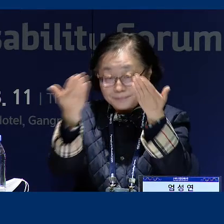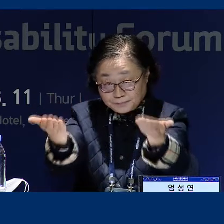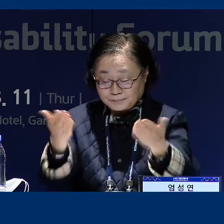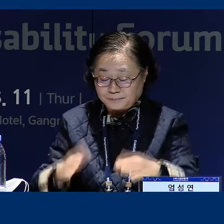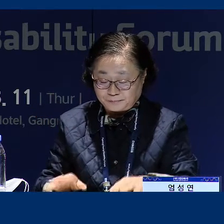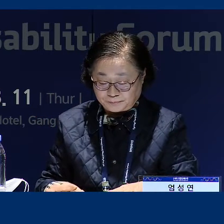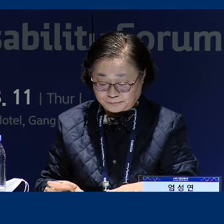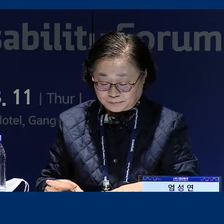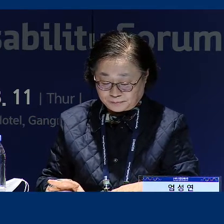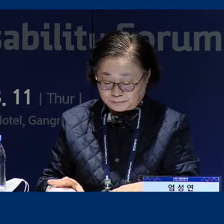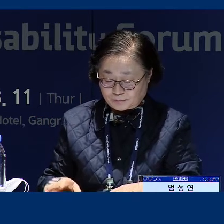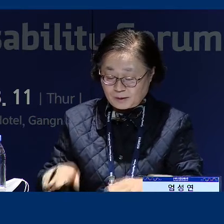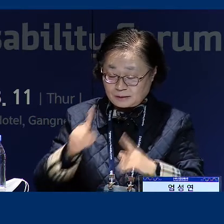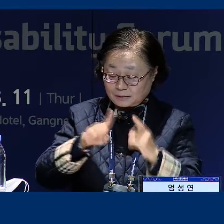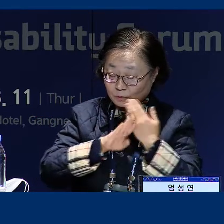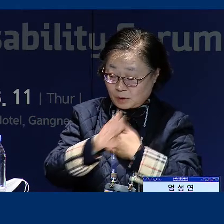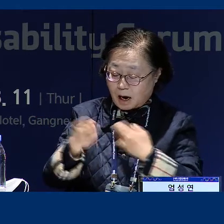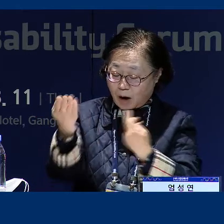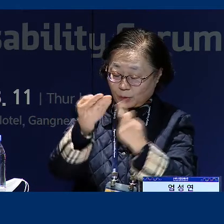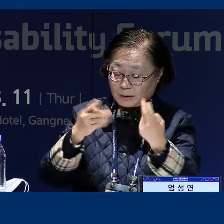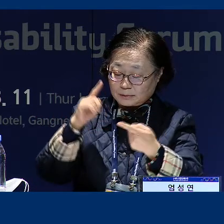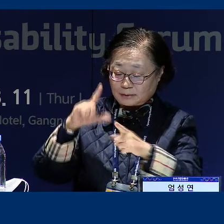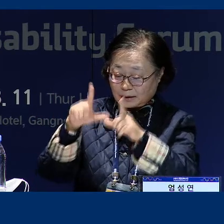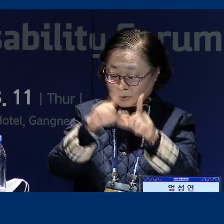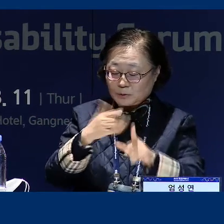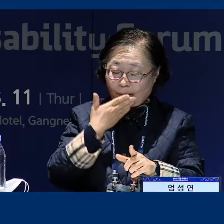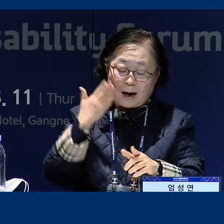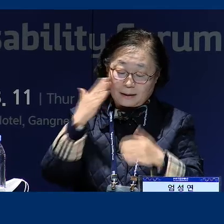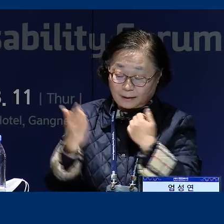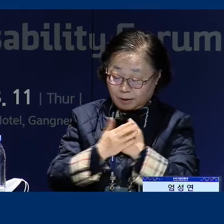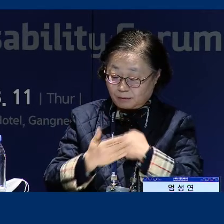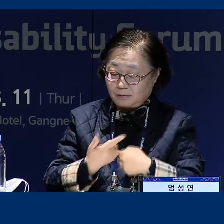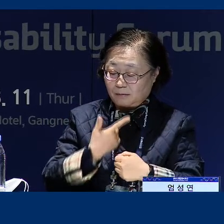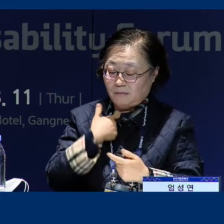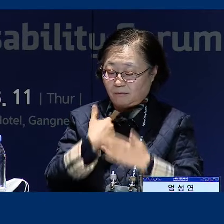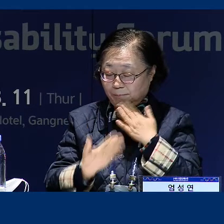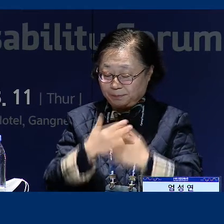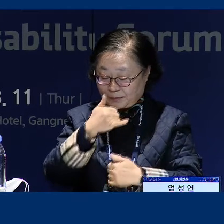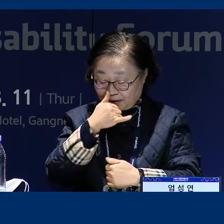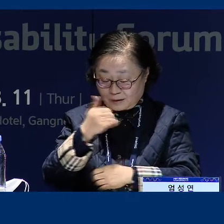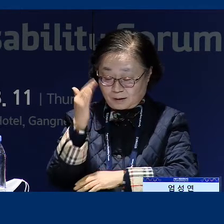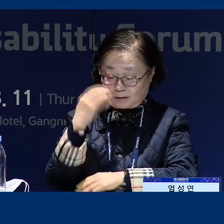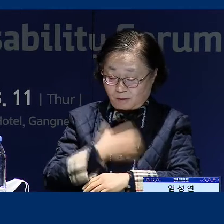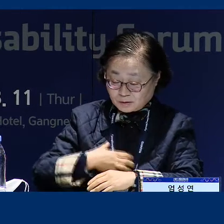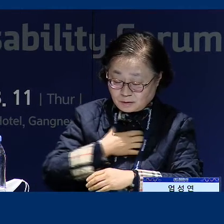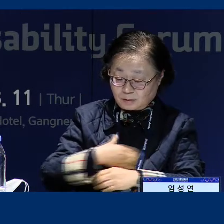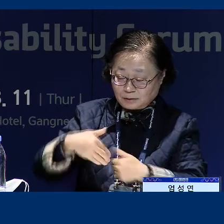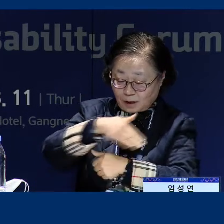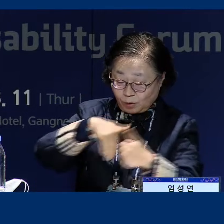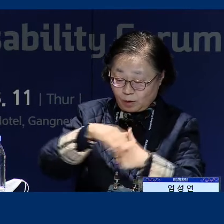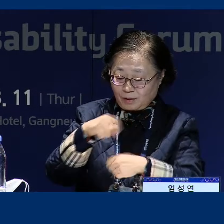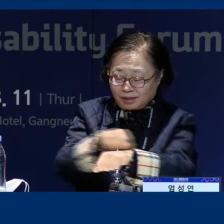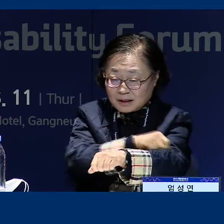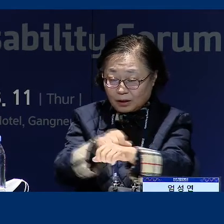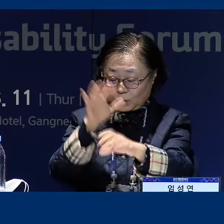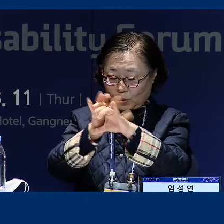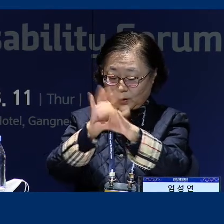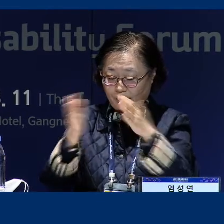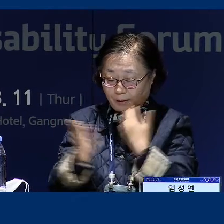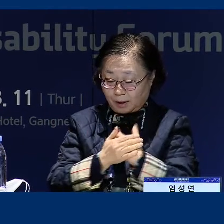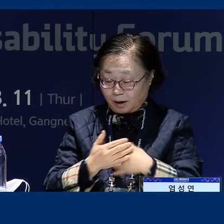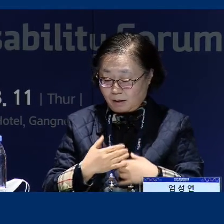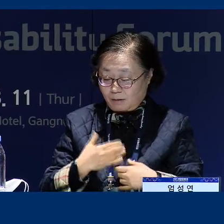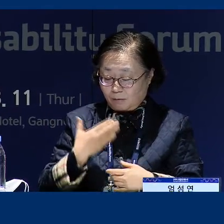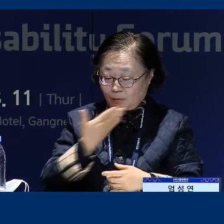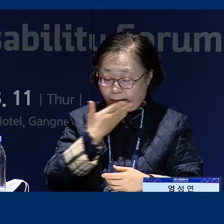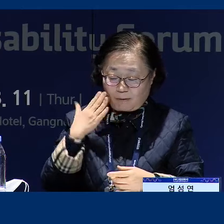도내 청각장애인 현황에 대해서 간략하게 설명을 드리겠습니다. 그 뒤 강원도에 거주하는 청각장애인으로서